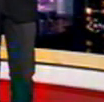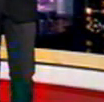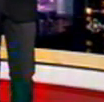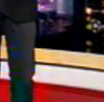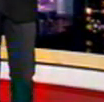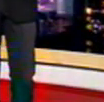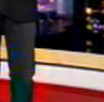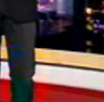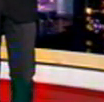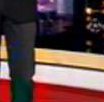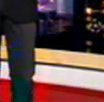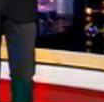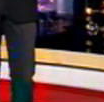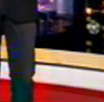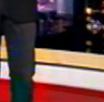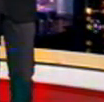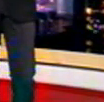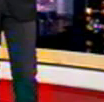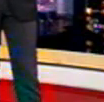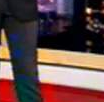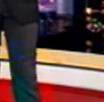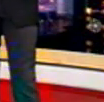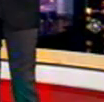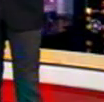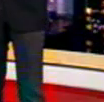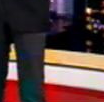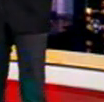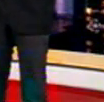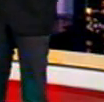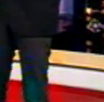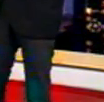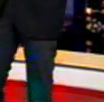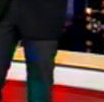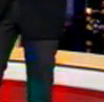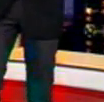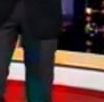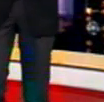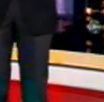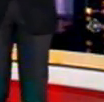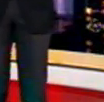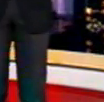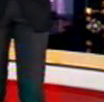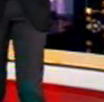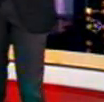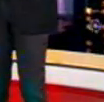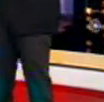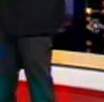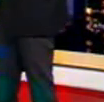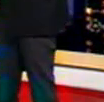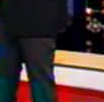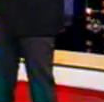Terima kasih kerana memilih TV1. Kami janjikan informasi terbaik kepada anda. Kita lihat antara paparan utama 2 November.